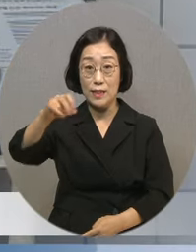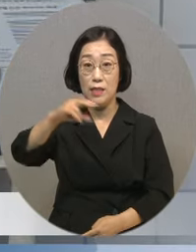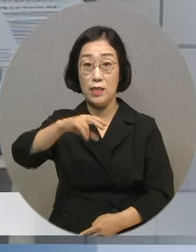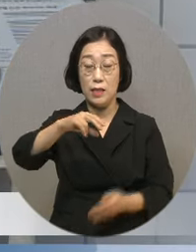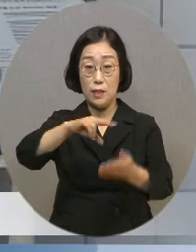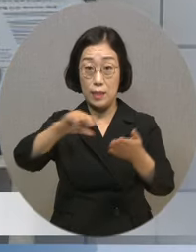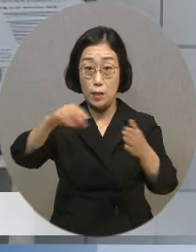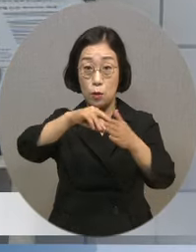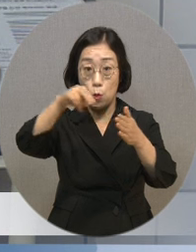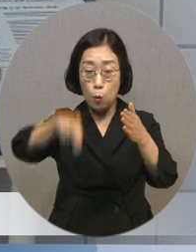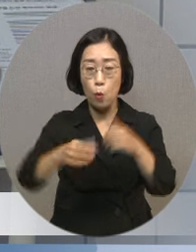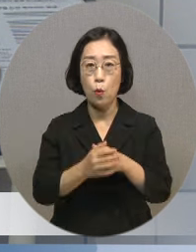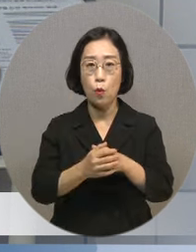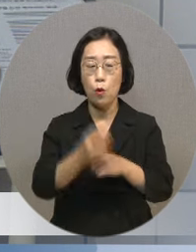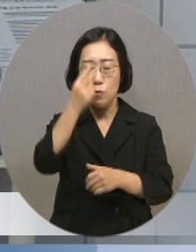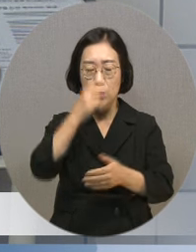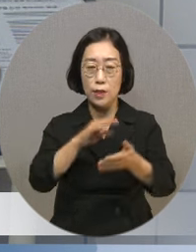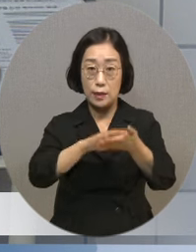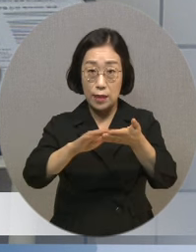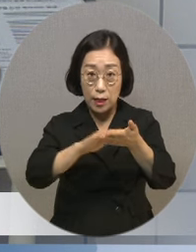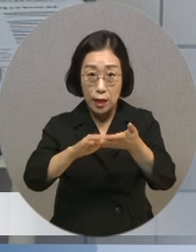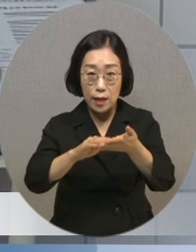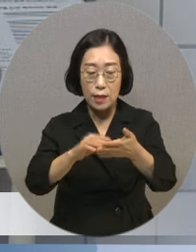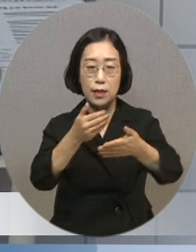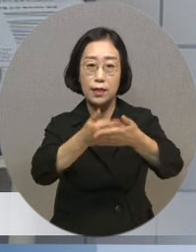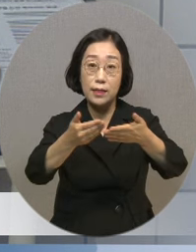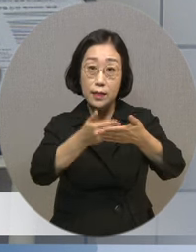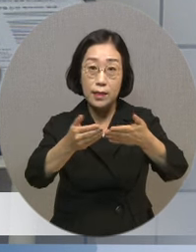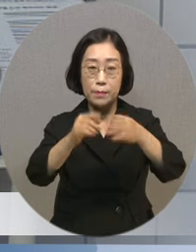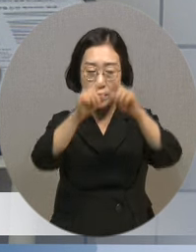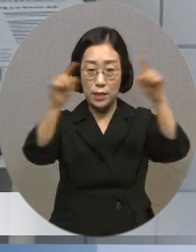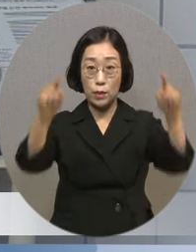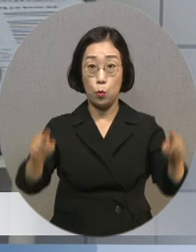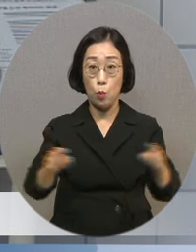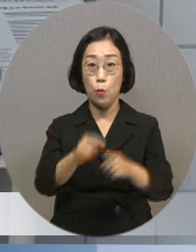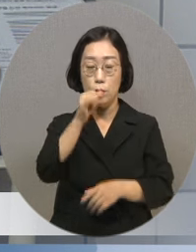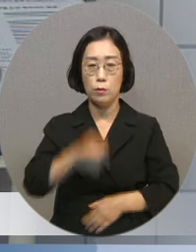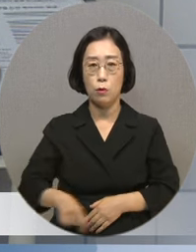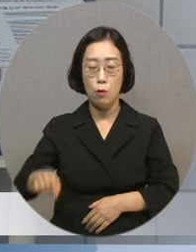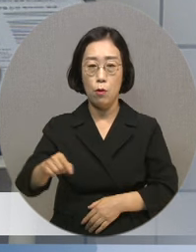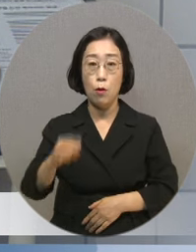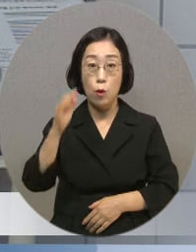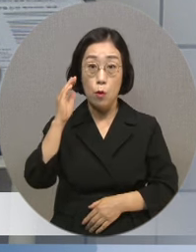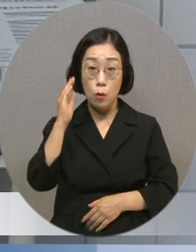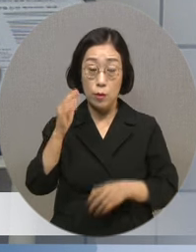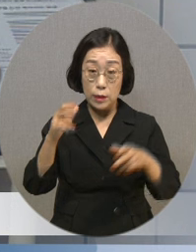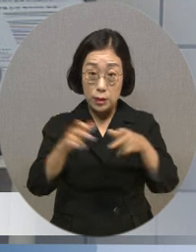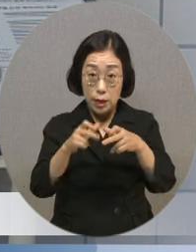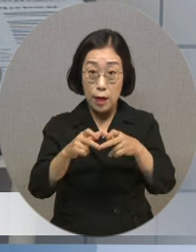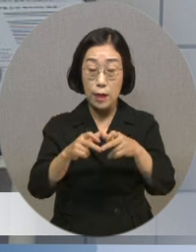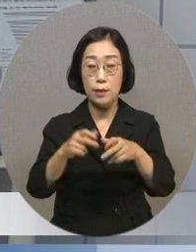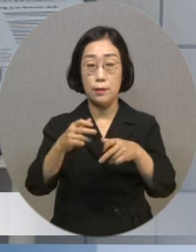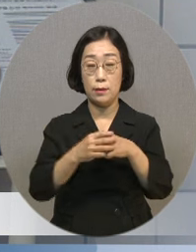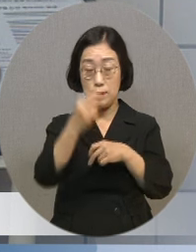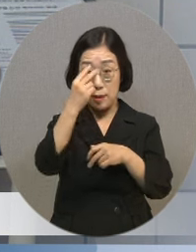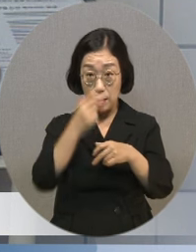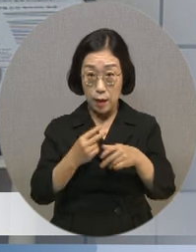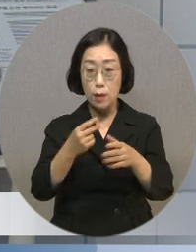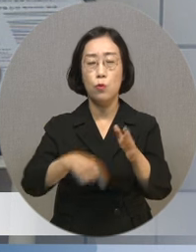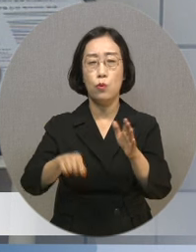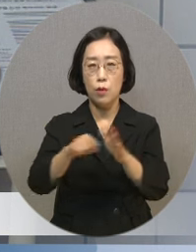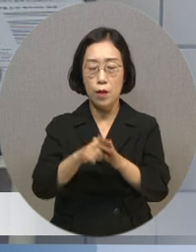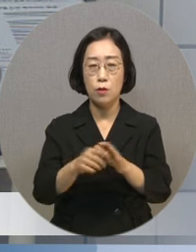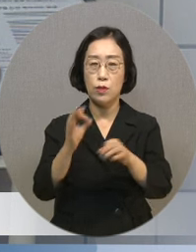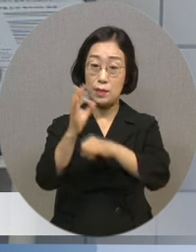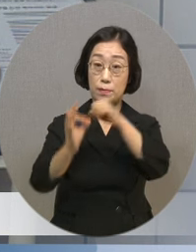지하철 도선 촉각 지도가 있습니다이 지하철을 이용하는 시각 장애인의 편리한 이동을 위해 10년 전 촉각